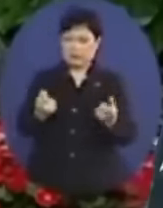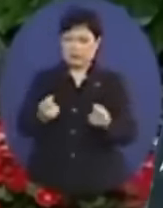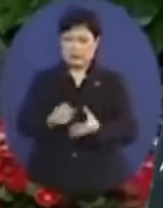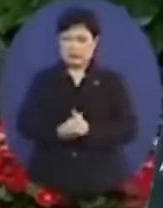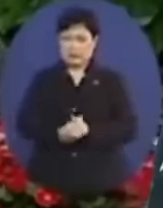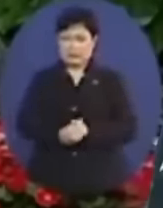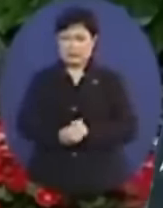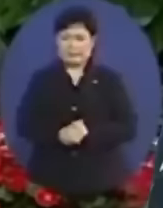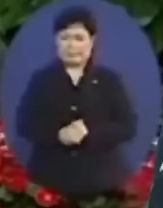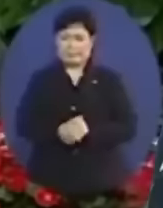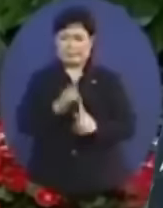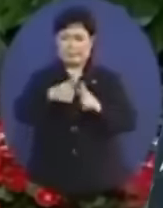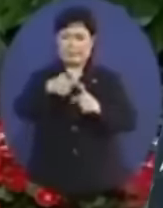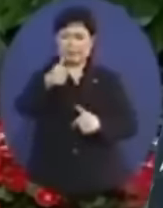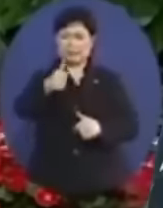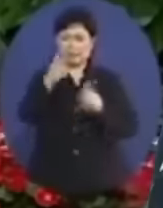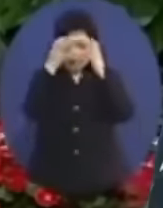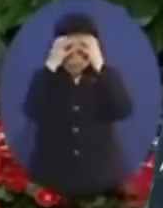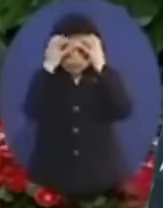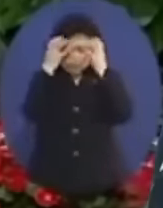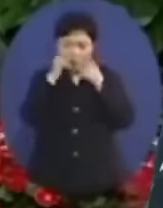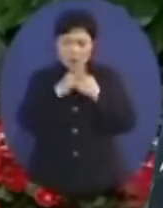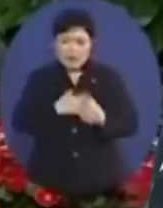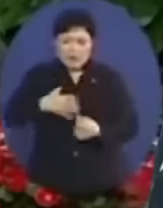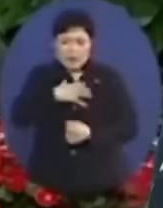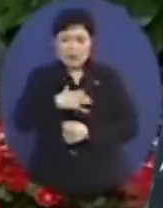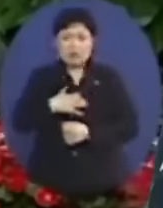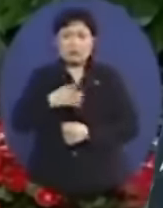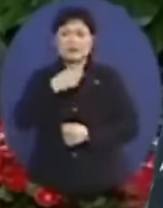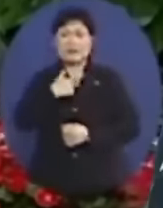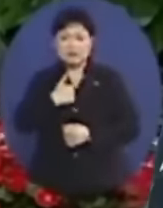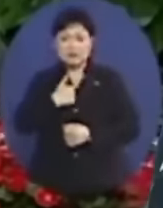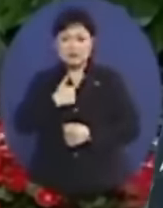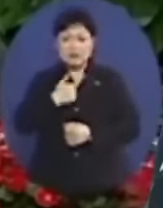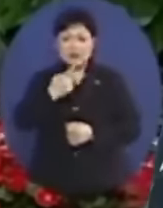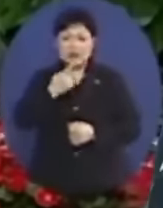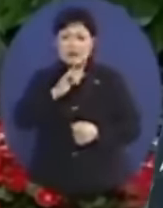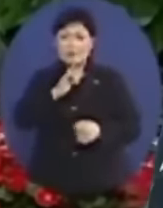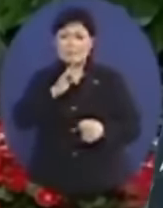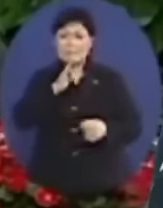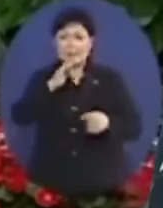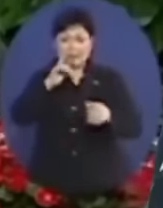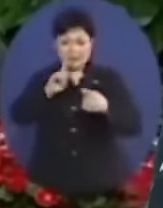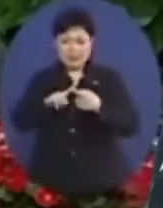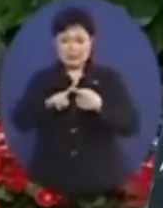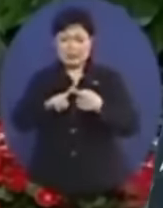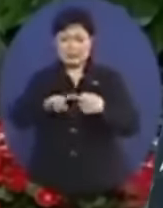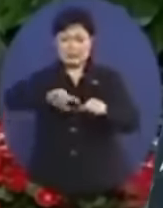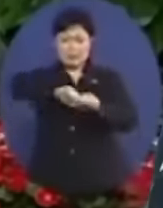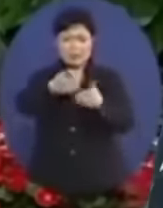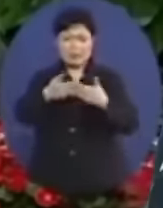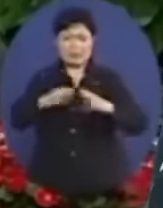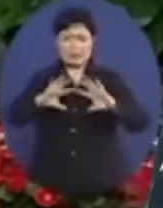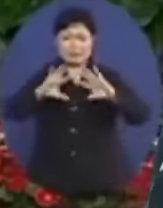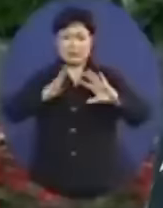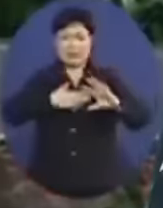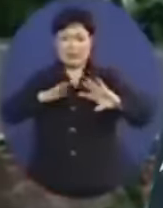몰랐습니다 예수님이 고통을 당하고 괴로움을 당한 것은 마땅히 형벌 받을 내 백성의 허물 때문이라